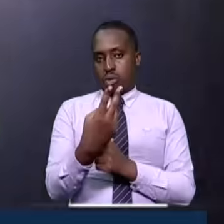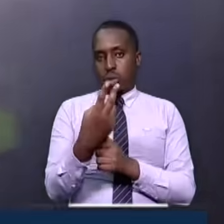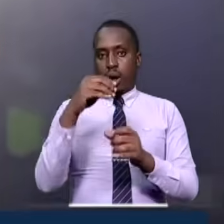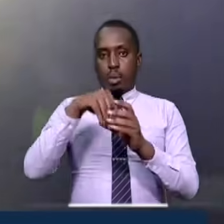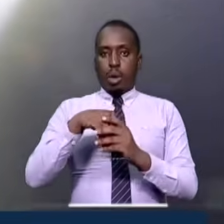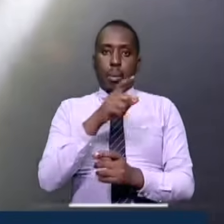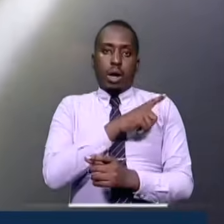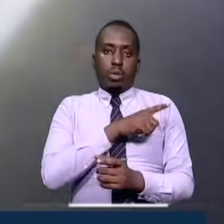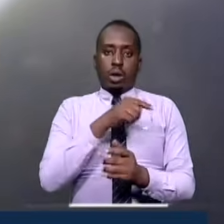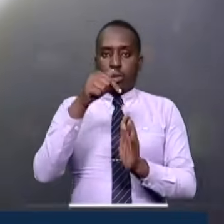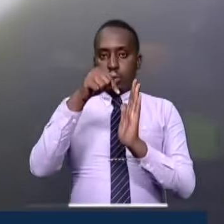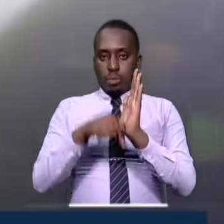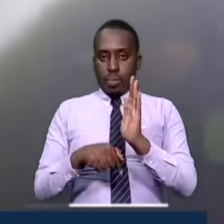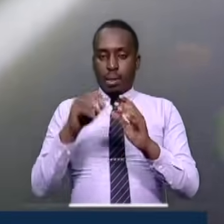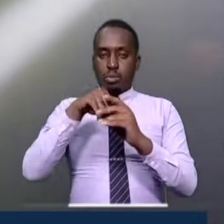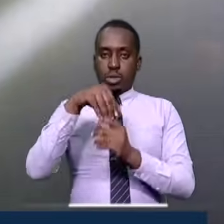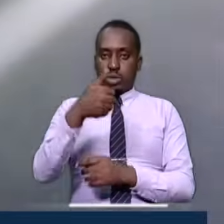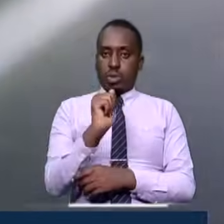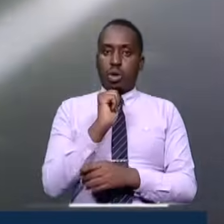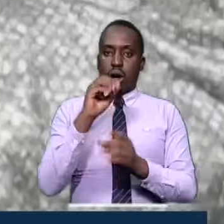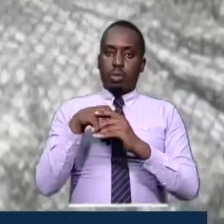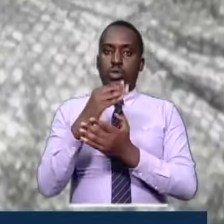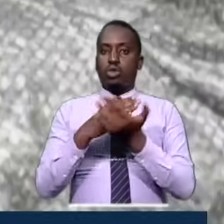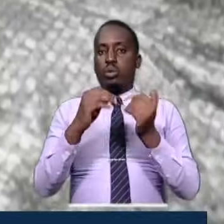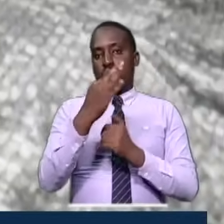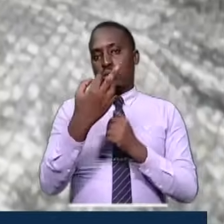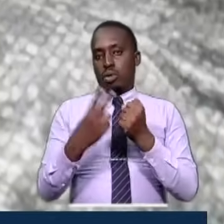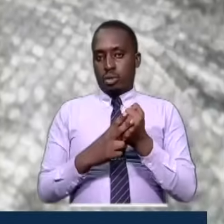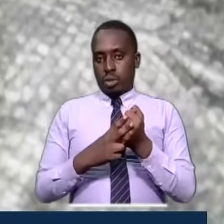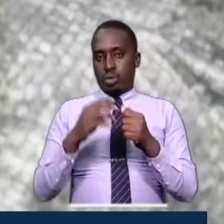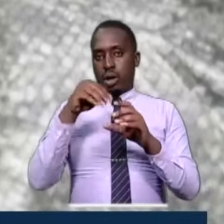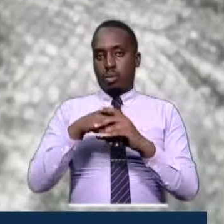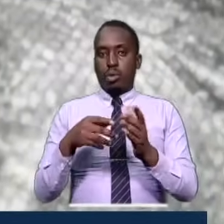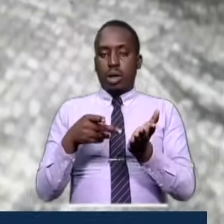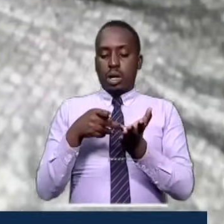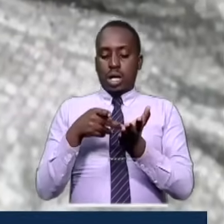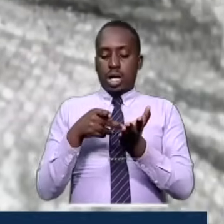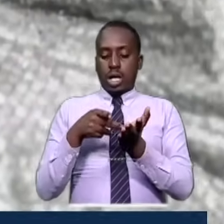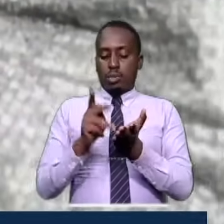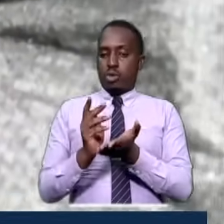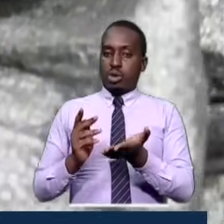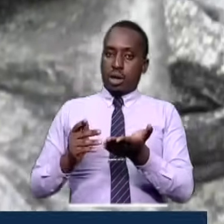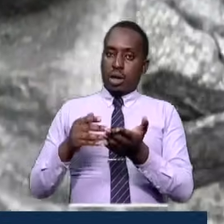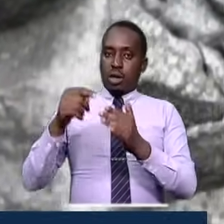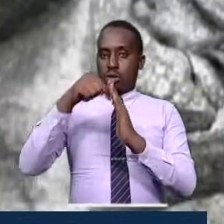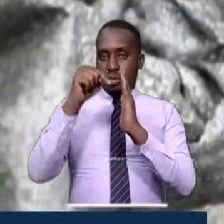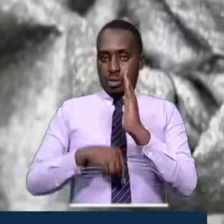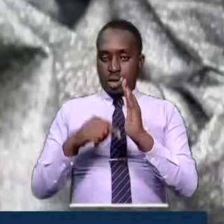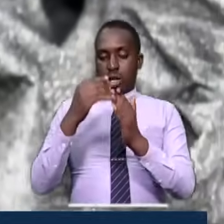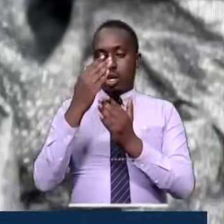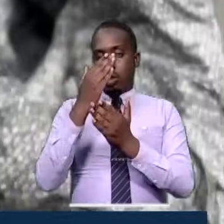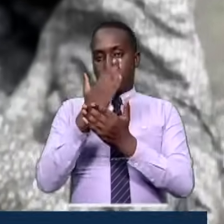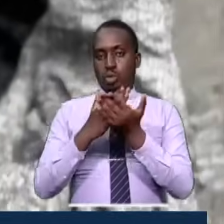turimo amahirwe y'ubucukuzi muri two harimo duce 37 turimo impushya z'ubucukuzi uduce 10 ntiturimo